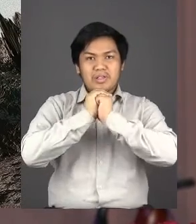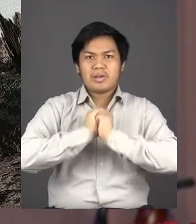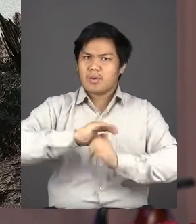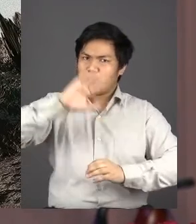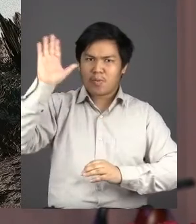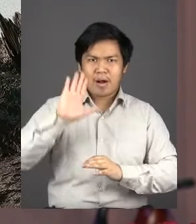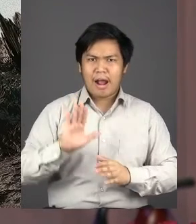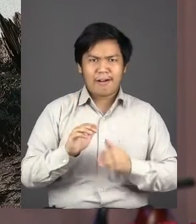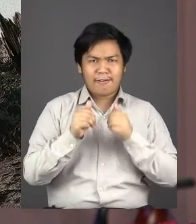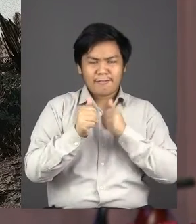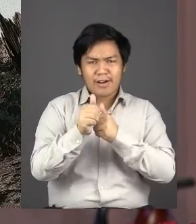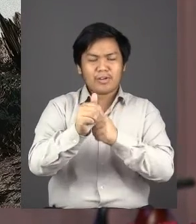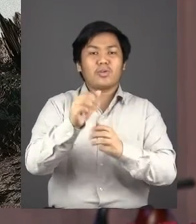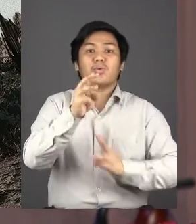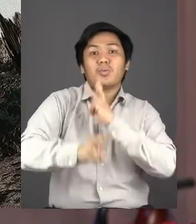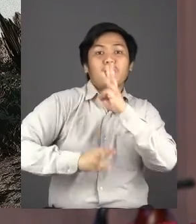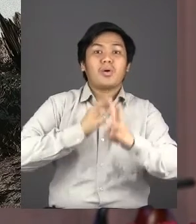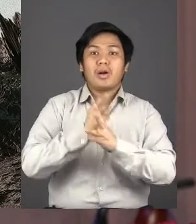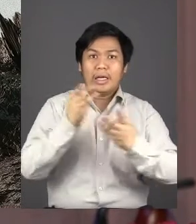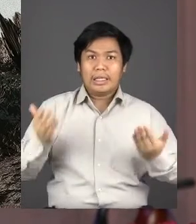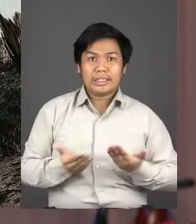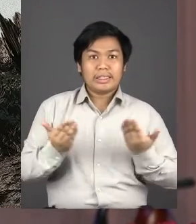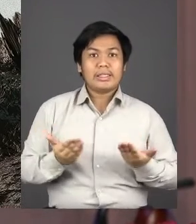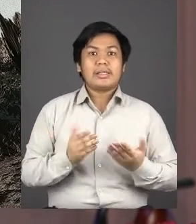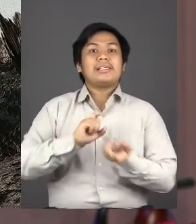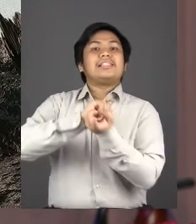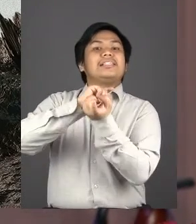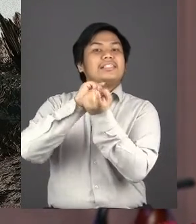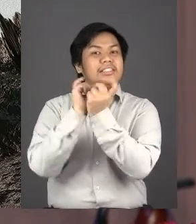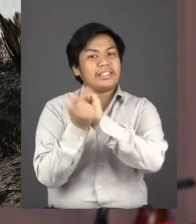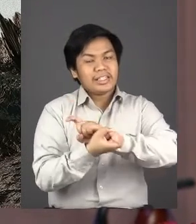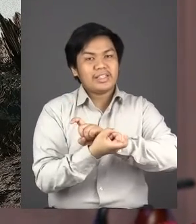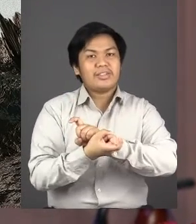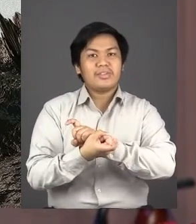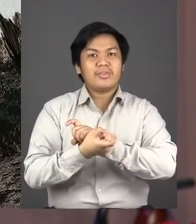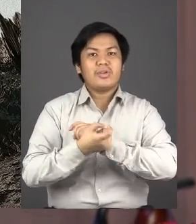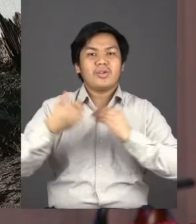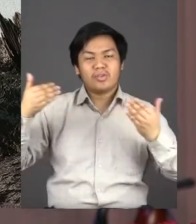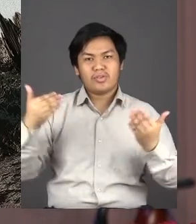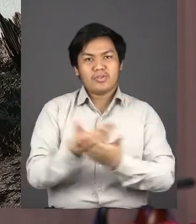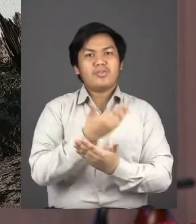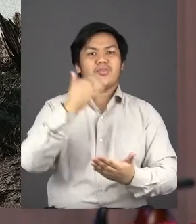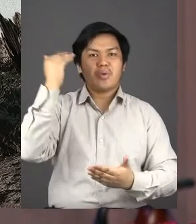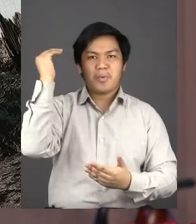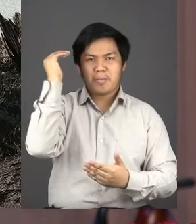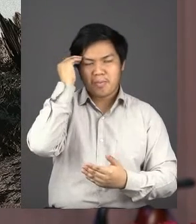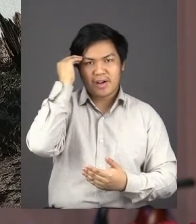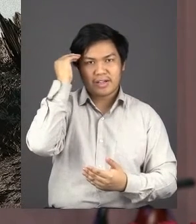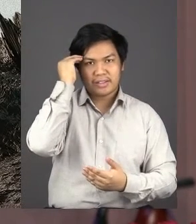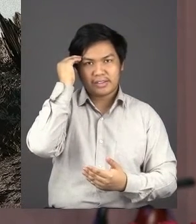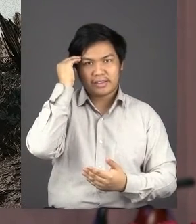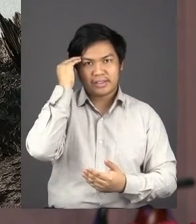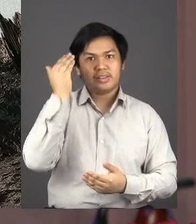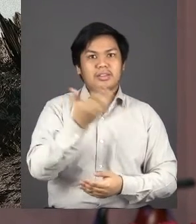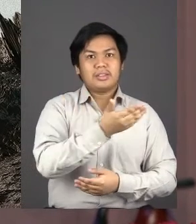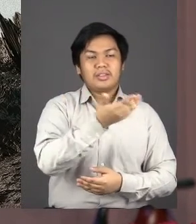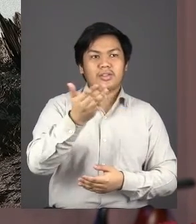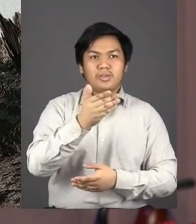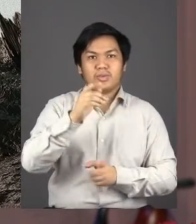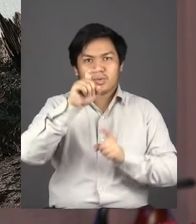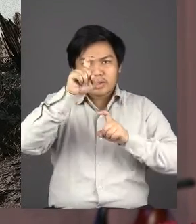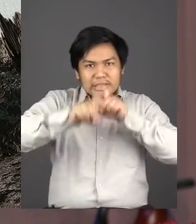be conformed to this world, but be transformed by the renewal of your mind, that by